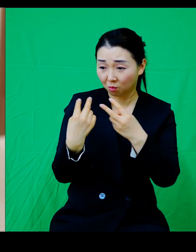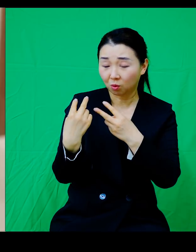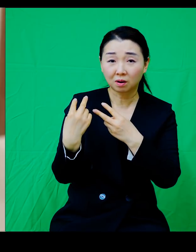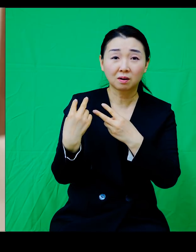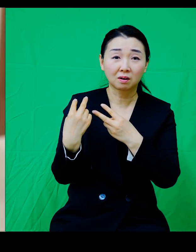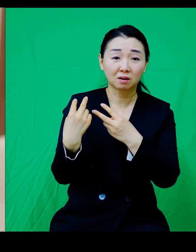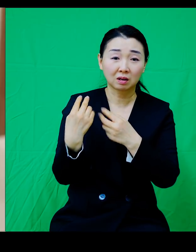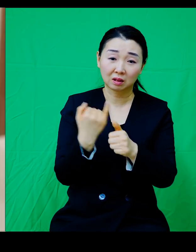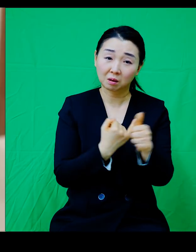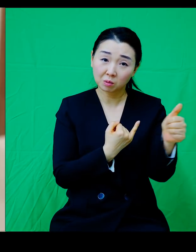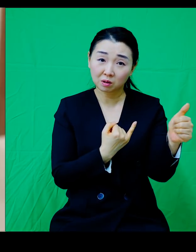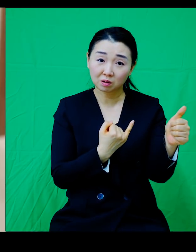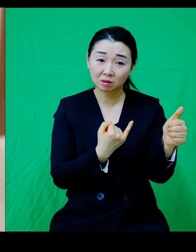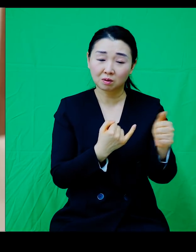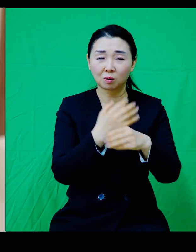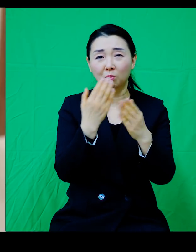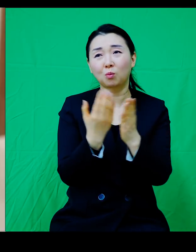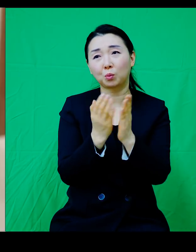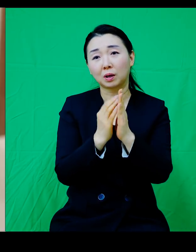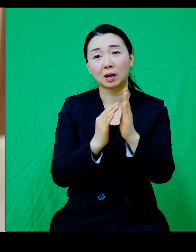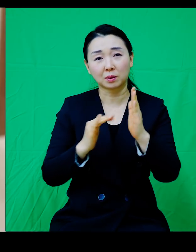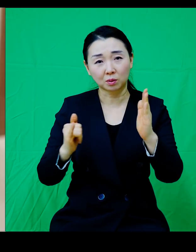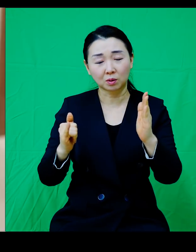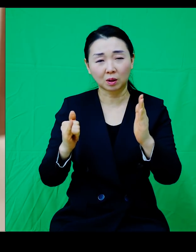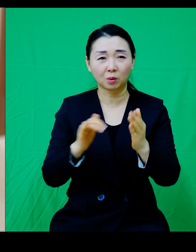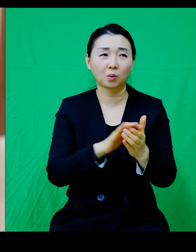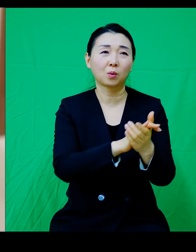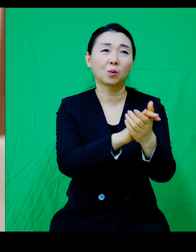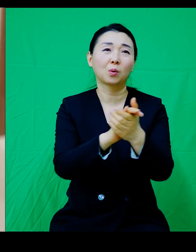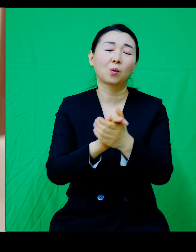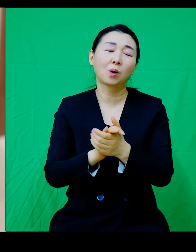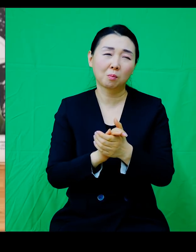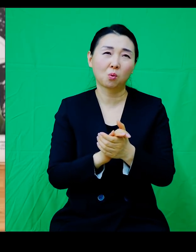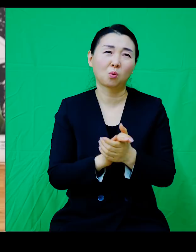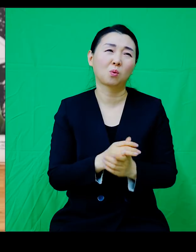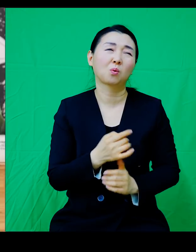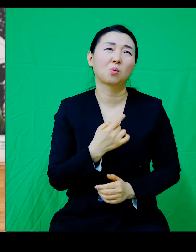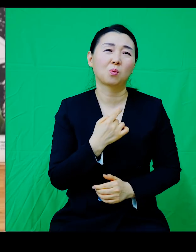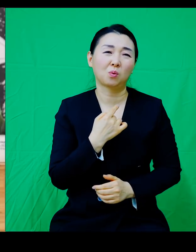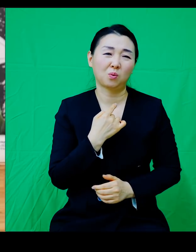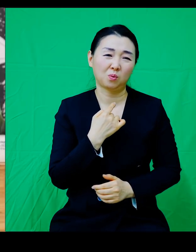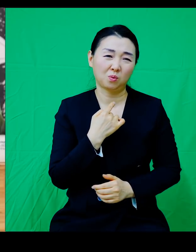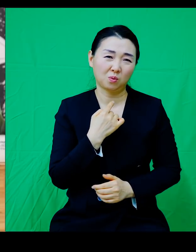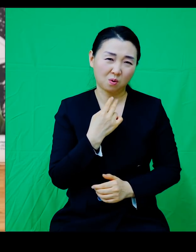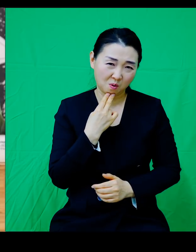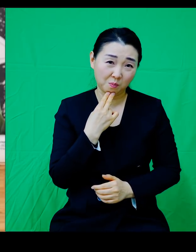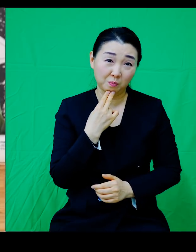돌아보니까 남편은 이제 원가족이 되게 이제 화목하거나 그러지는 않았더라고요. 근데